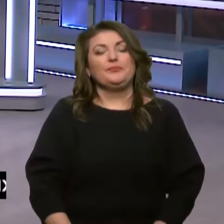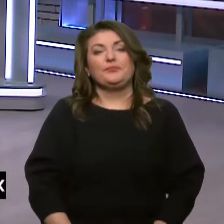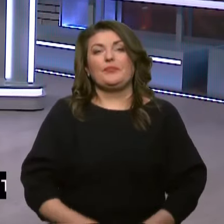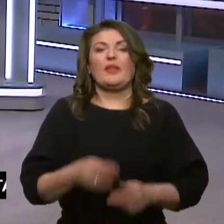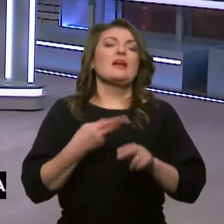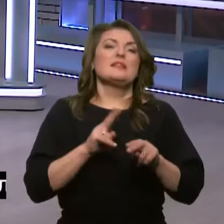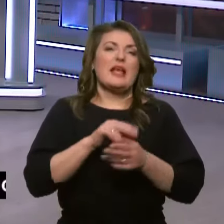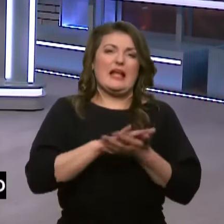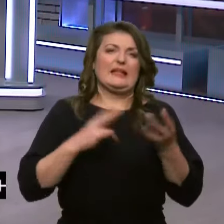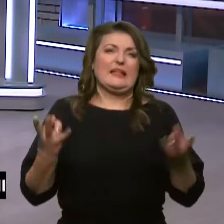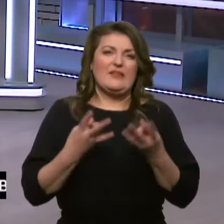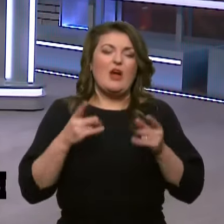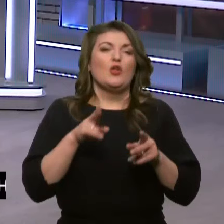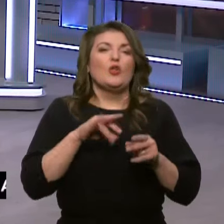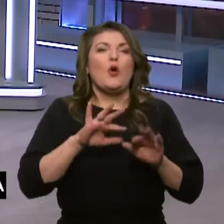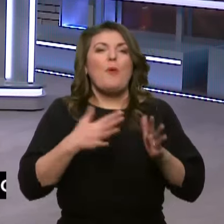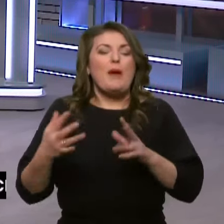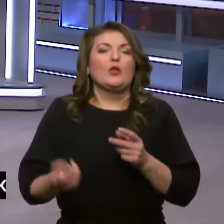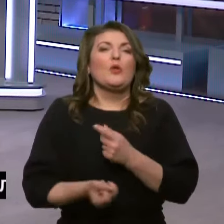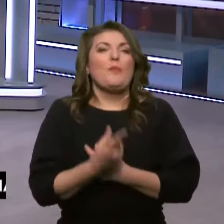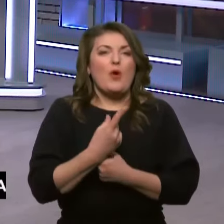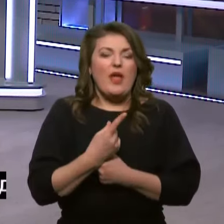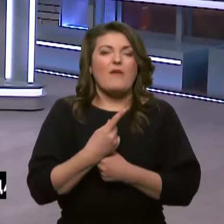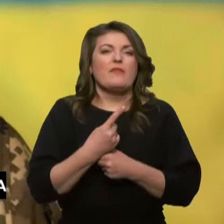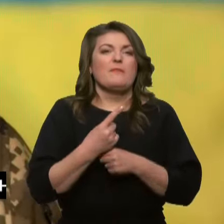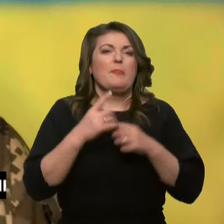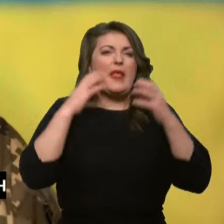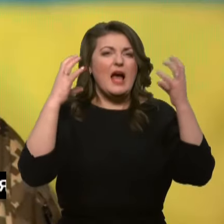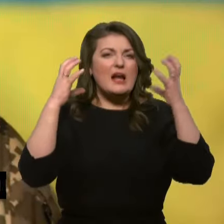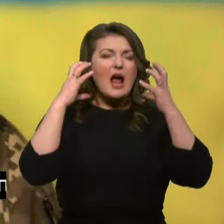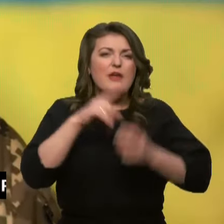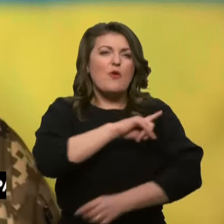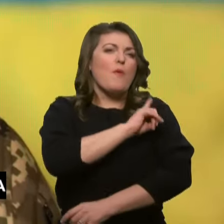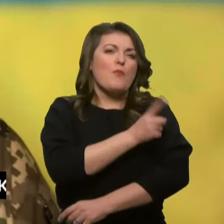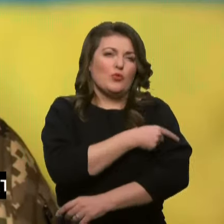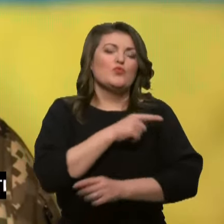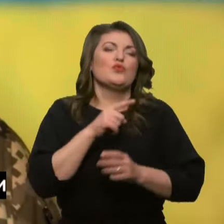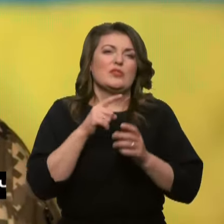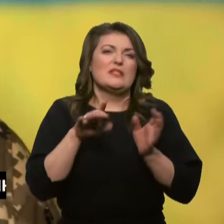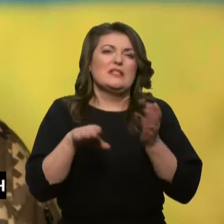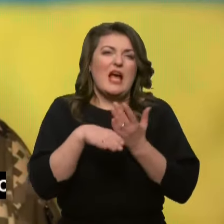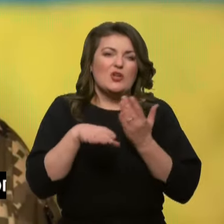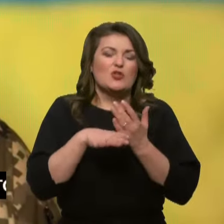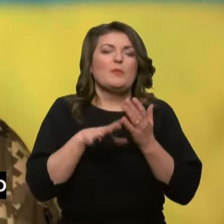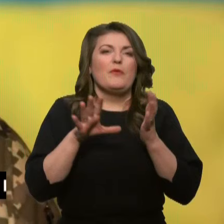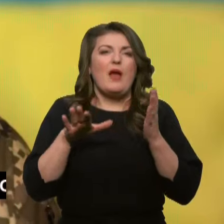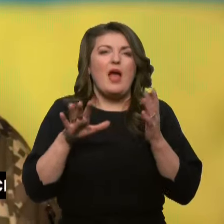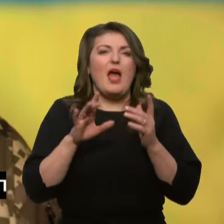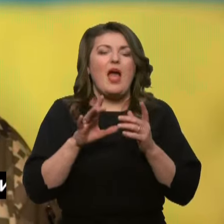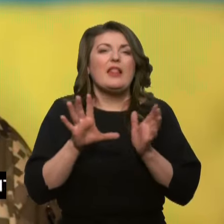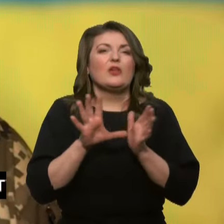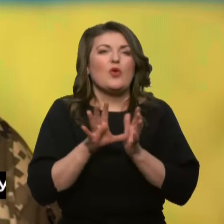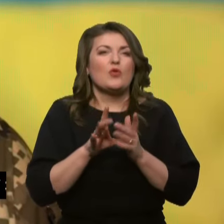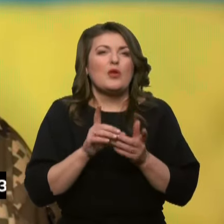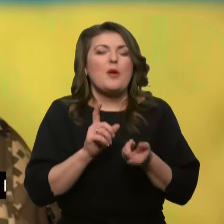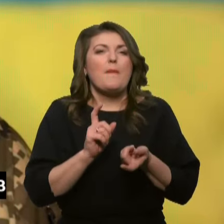Все це триватиме до моменту появи потужних засобів радіоелектронної боротьби, які просто будуть